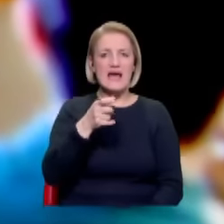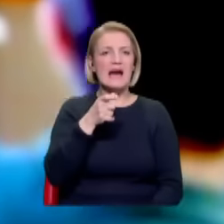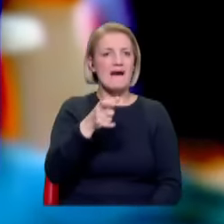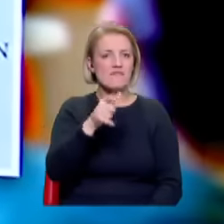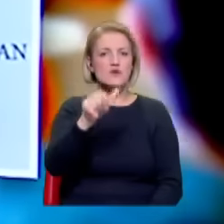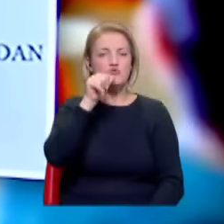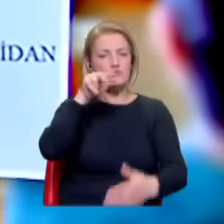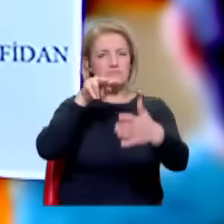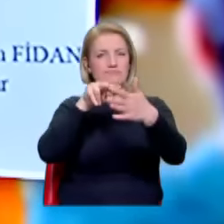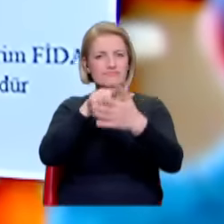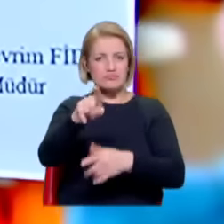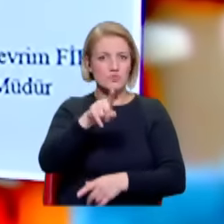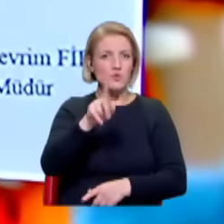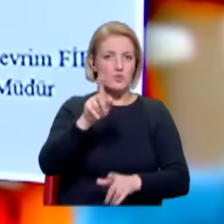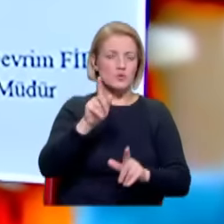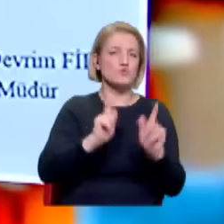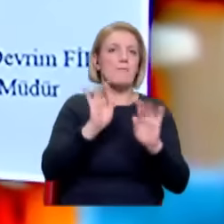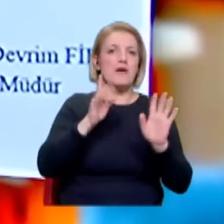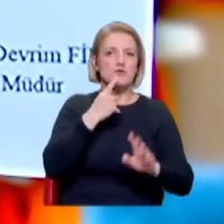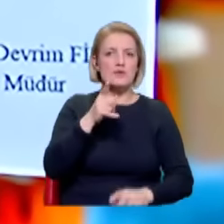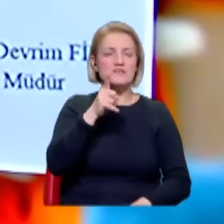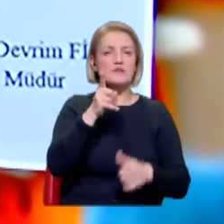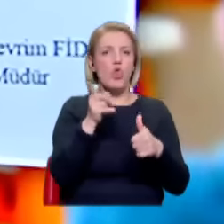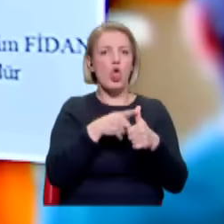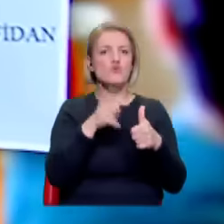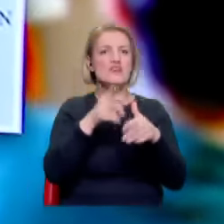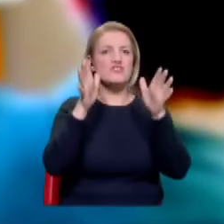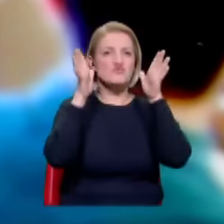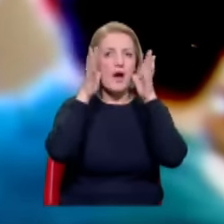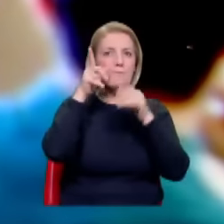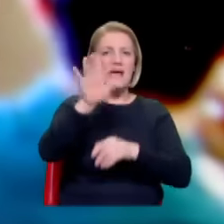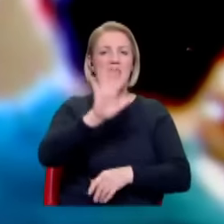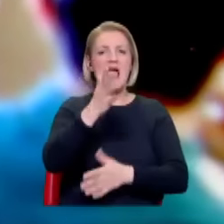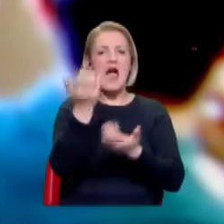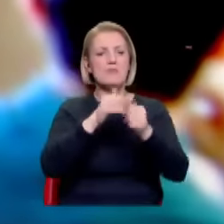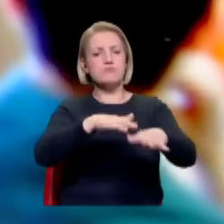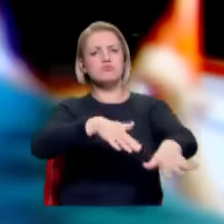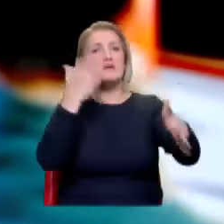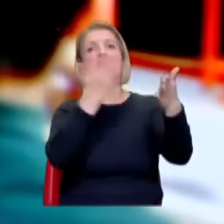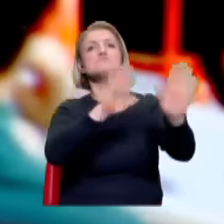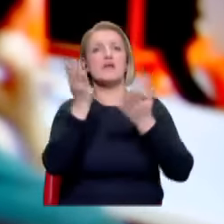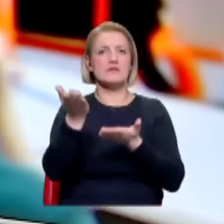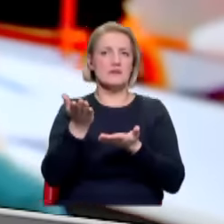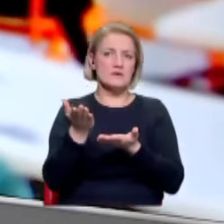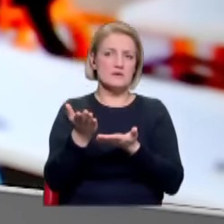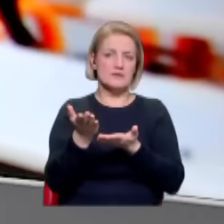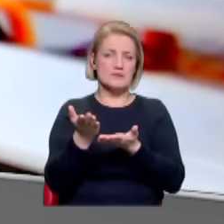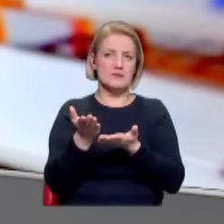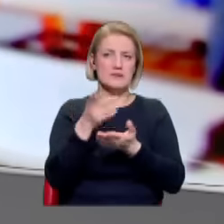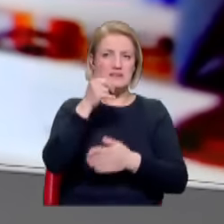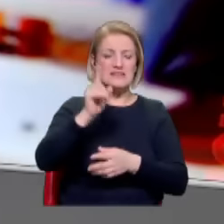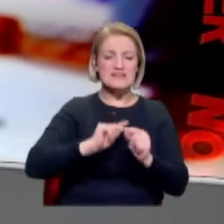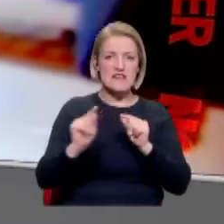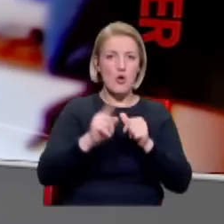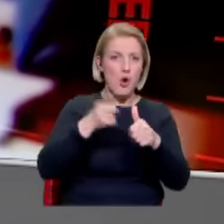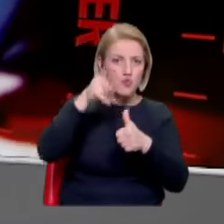bunlardan tasarruf istiyorlar. Ya siz önce camiye 50 araçlık konvoyla gitmeyin. Siz